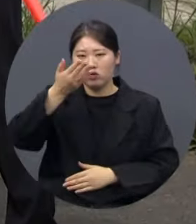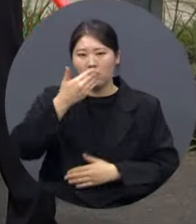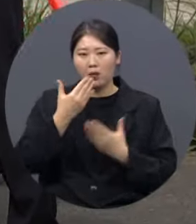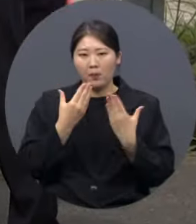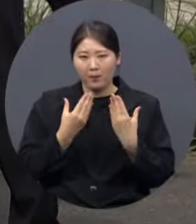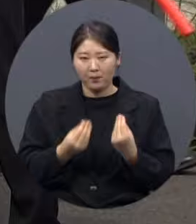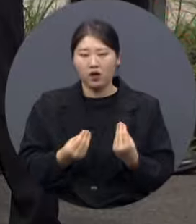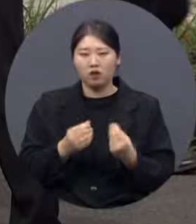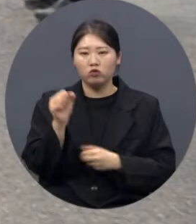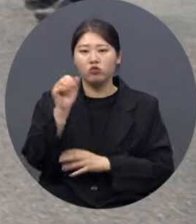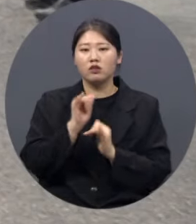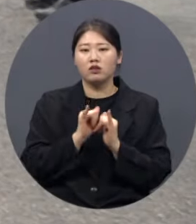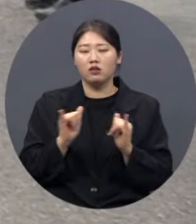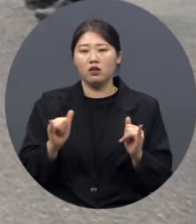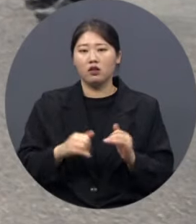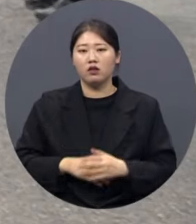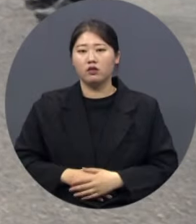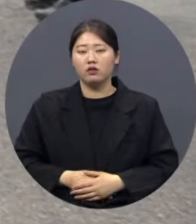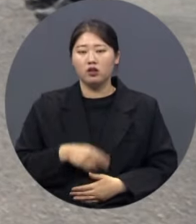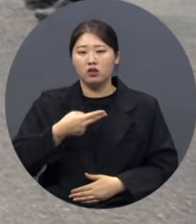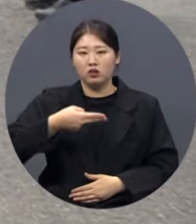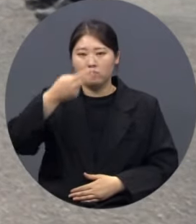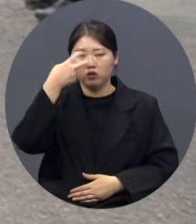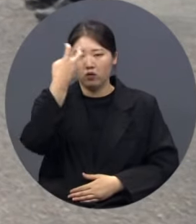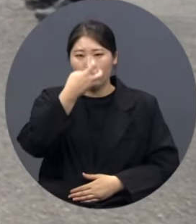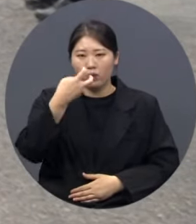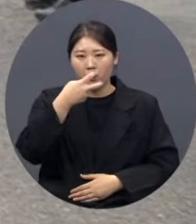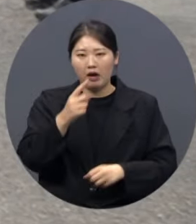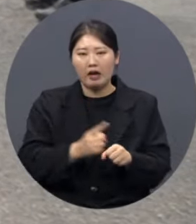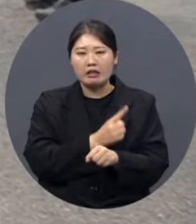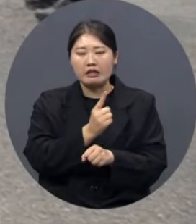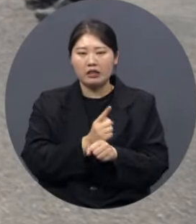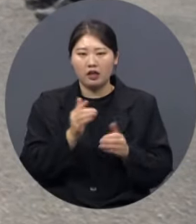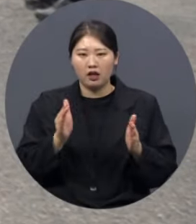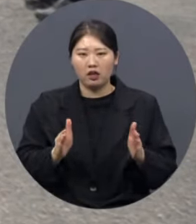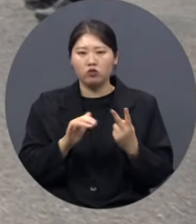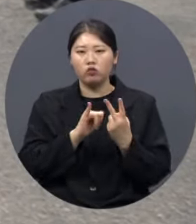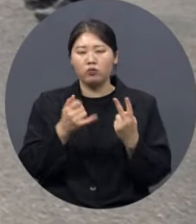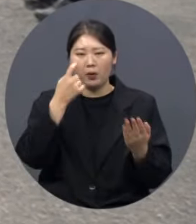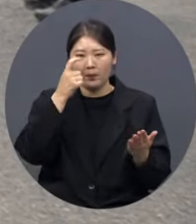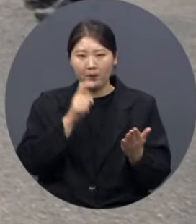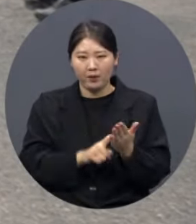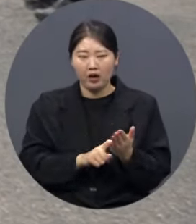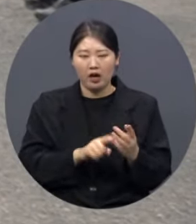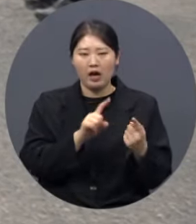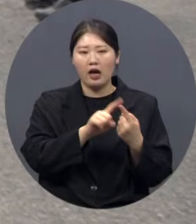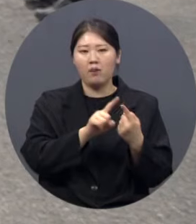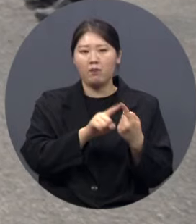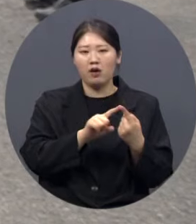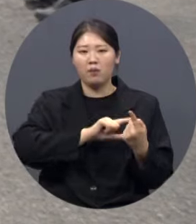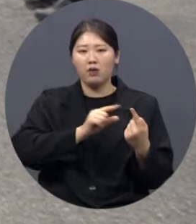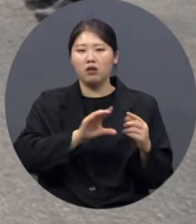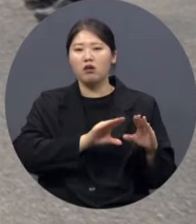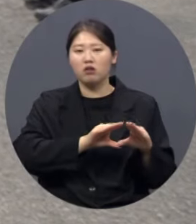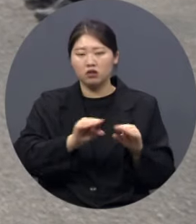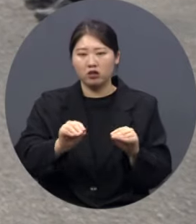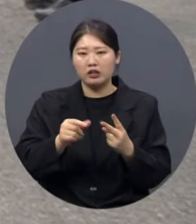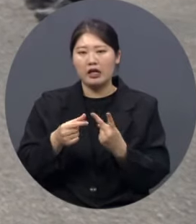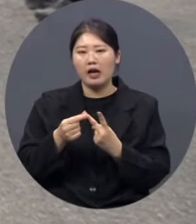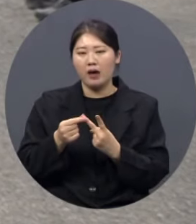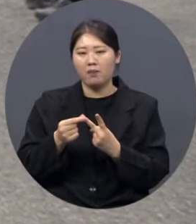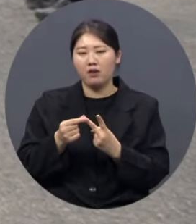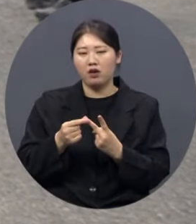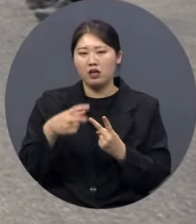숙취 운전자였습니다. 음주 단속이 이루어진 지 1시간 동안 2명이 적발돼 1명이 면허 정지 처분을 받고 다른